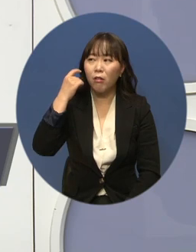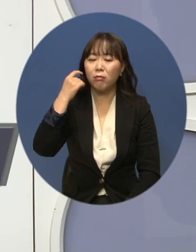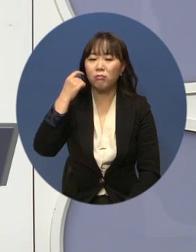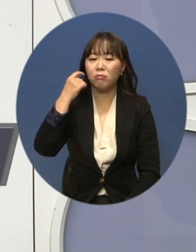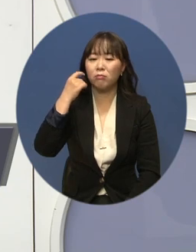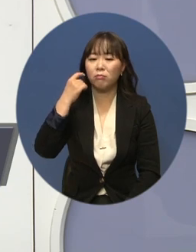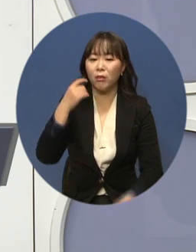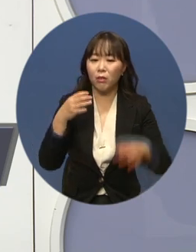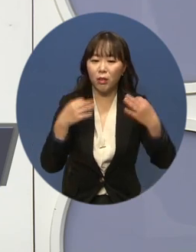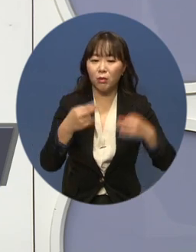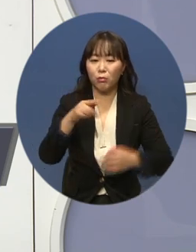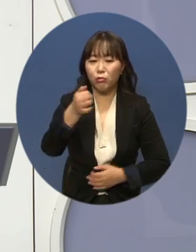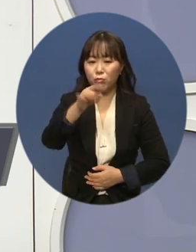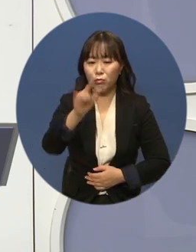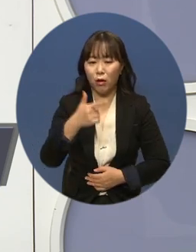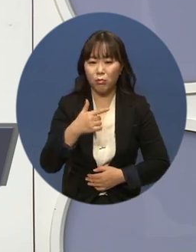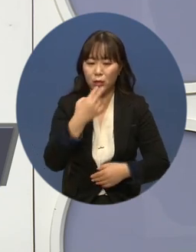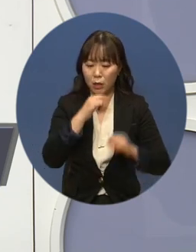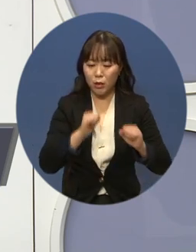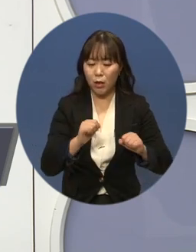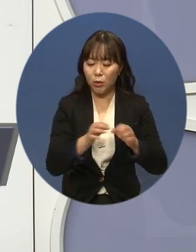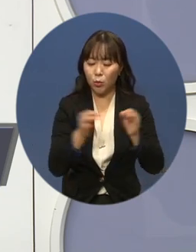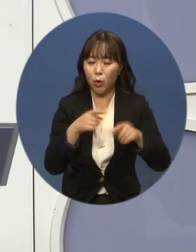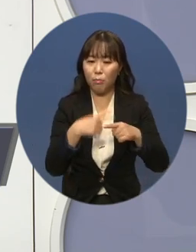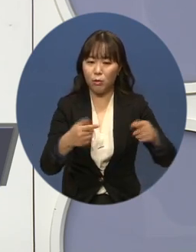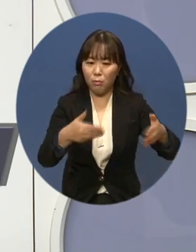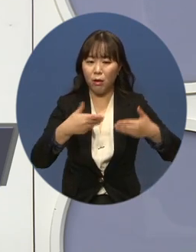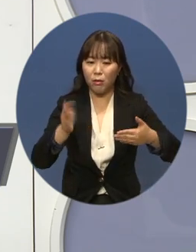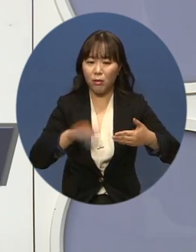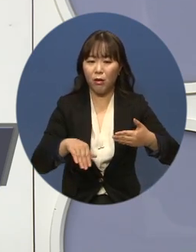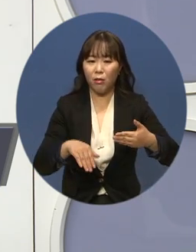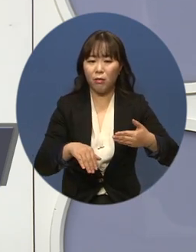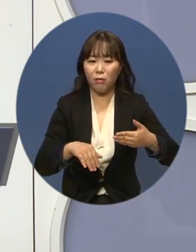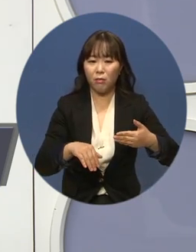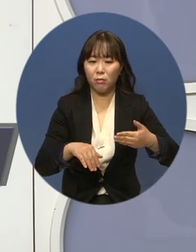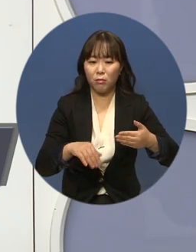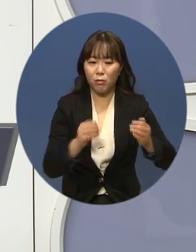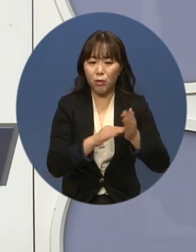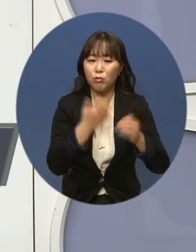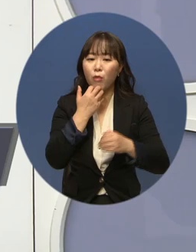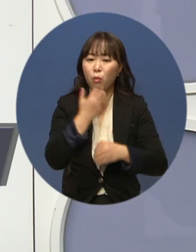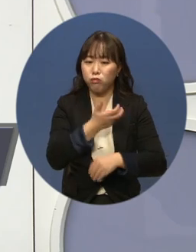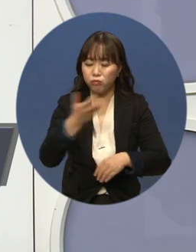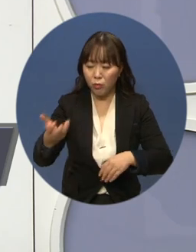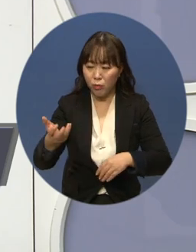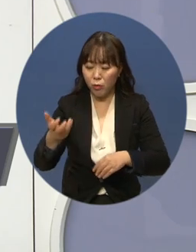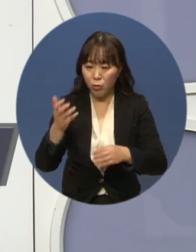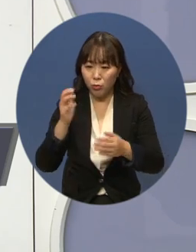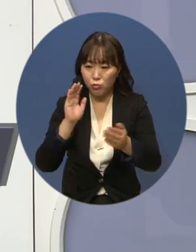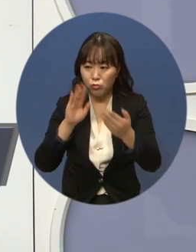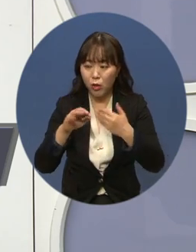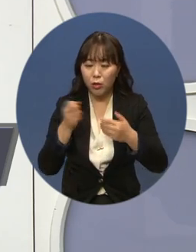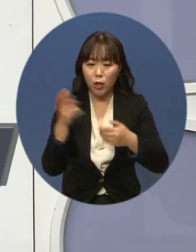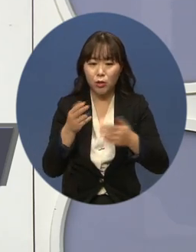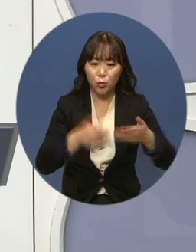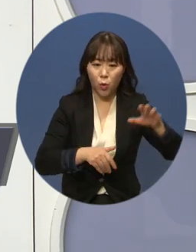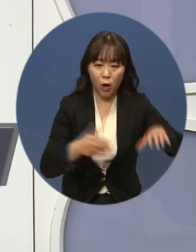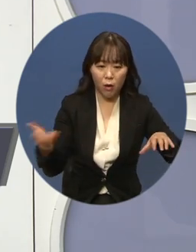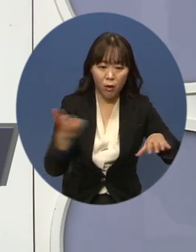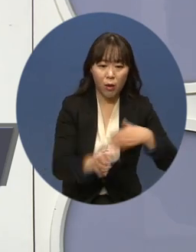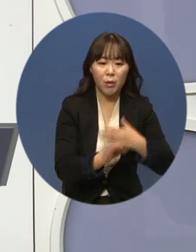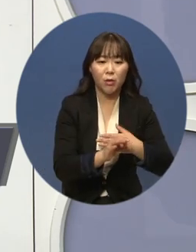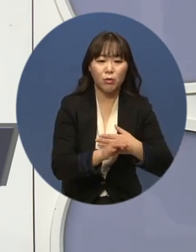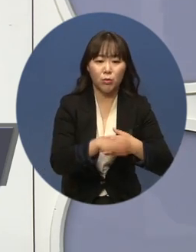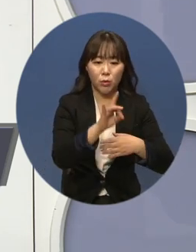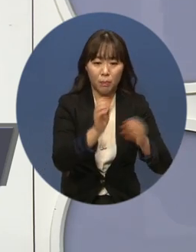김동원 군수원 의원 살아생전에 평가를 받는데 내가 군수 마치고 서울에서 활동을 하다 고향 가면 당신이 그래 초대 이대